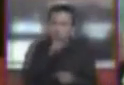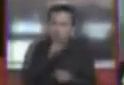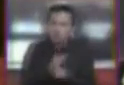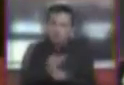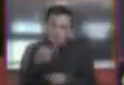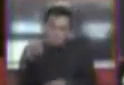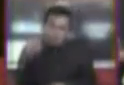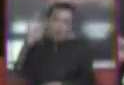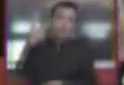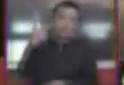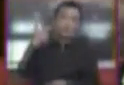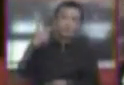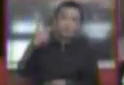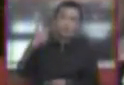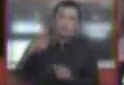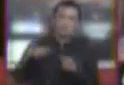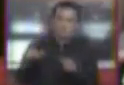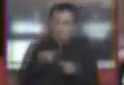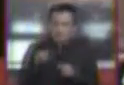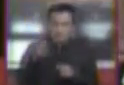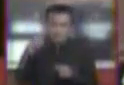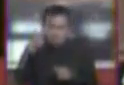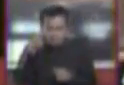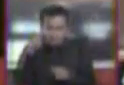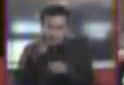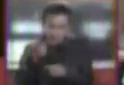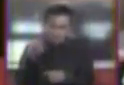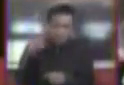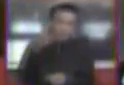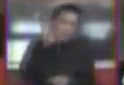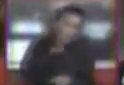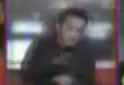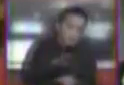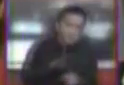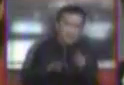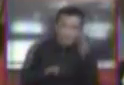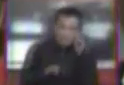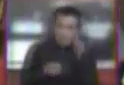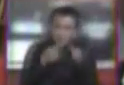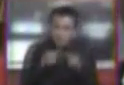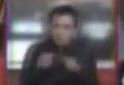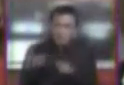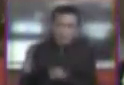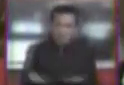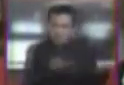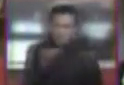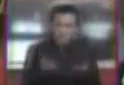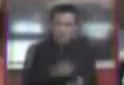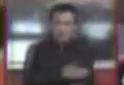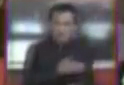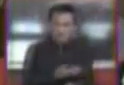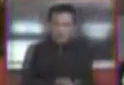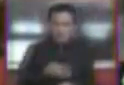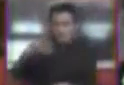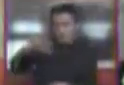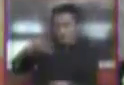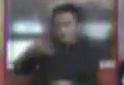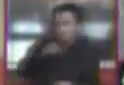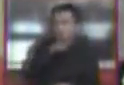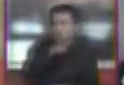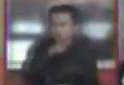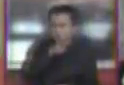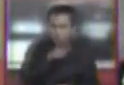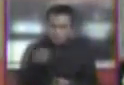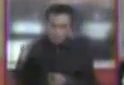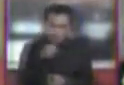kay Nixon at si Garcia ang bumaril sa kapatid nitong si Alexson. Isinuko naman ng kanyang ama ang pang-apat na sospek at